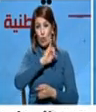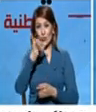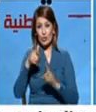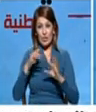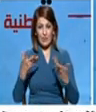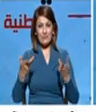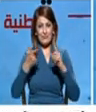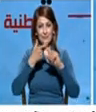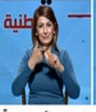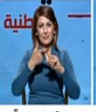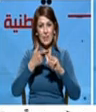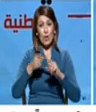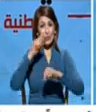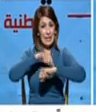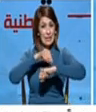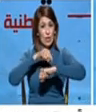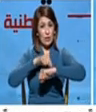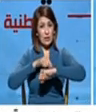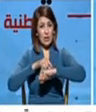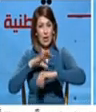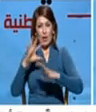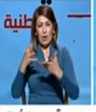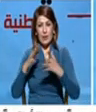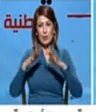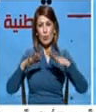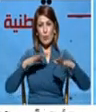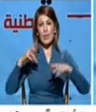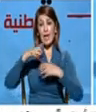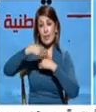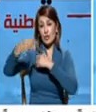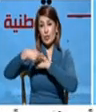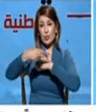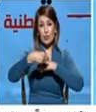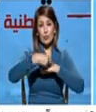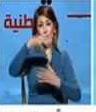اللي تحدد التوقيت وتاريخ الذهبي لما كنت بالبيت